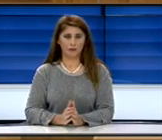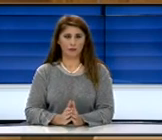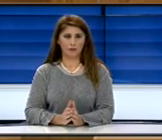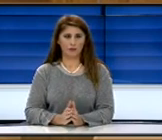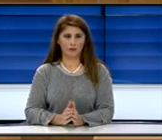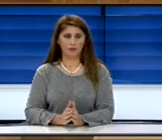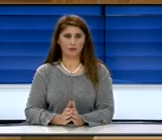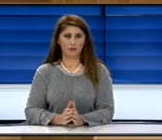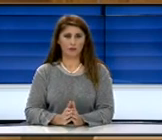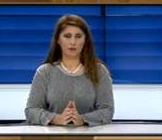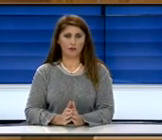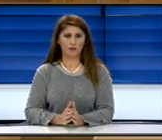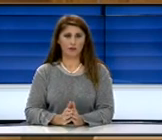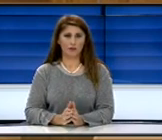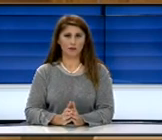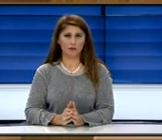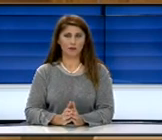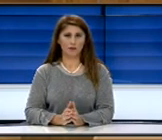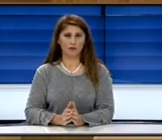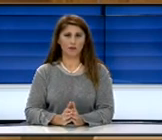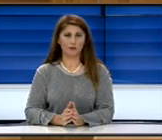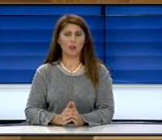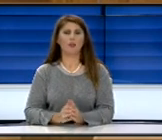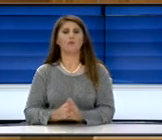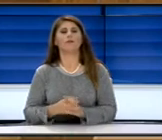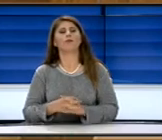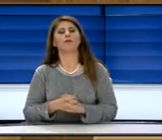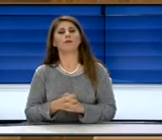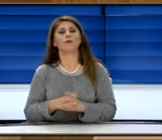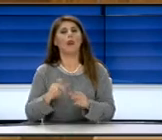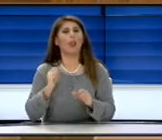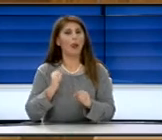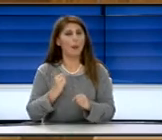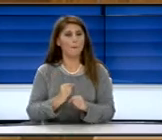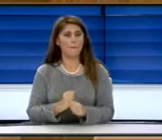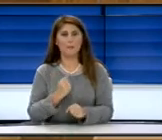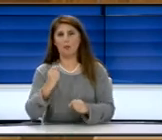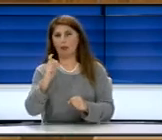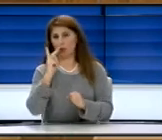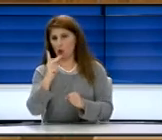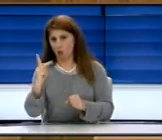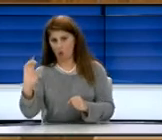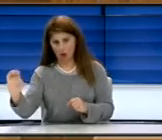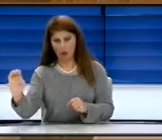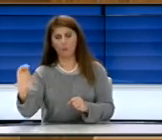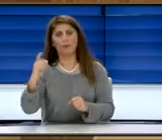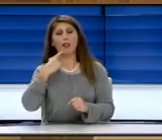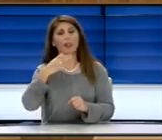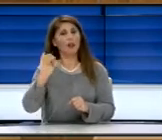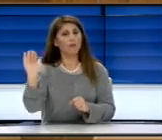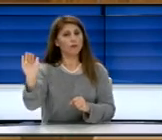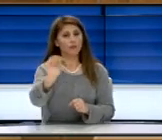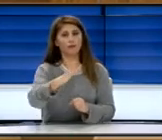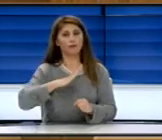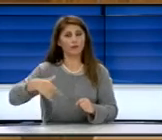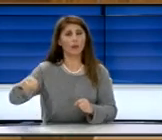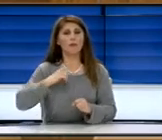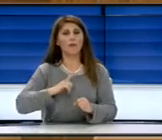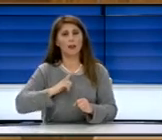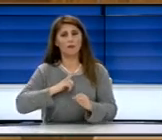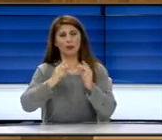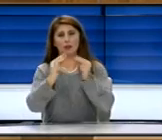δυναμισμό, χωρίς να εμεναλά, μπαίνει το ΚΚΕ. Γι' αυτό και καλεί το λαό να μην προσδοκά λύσεις